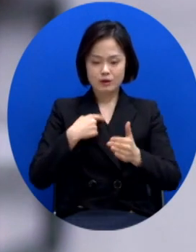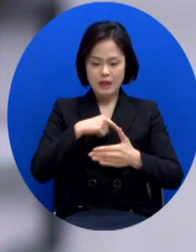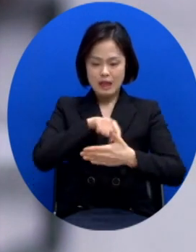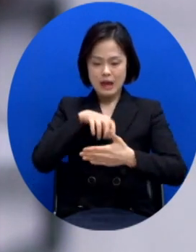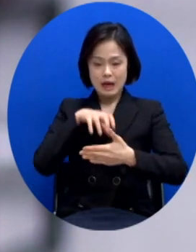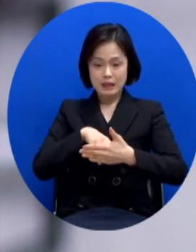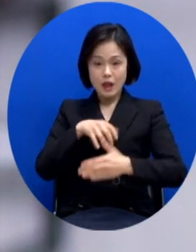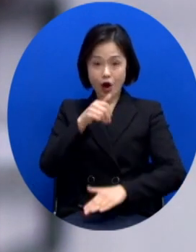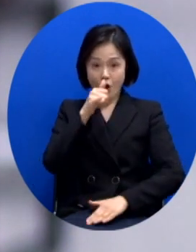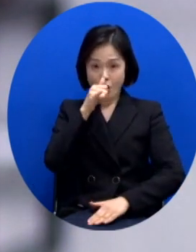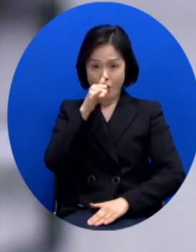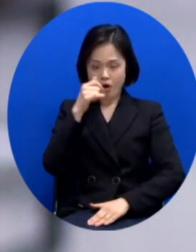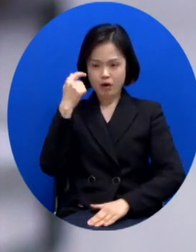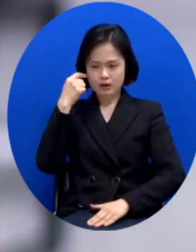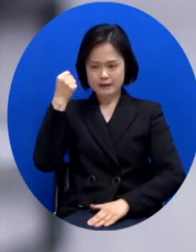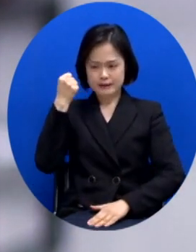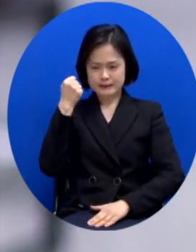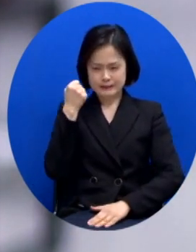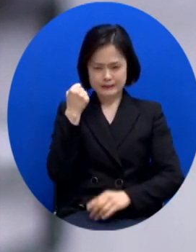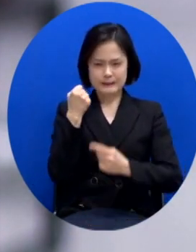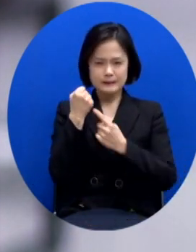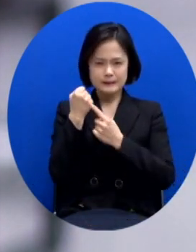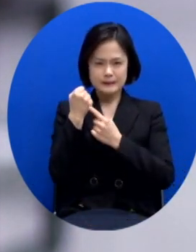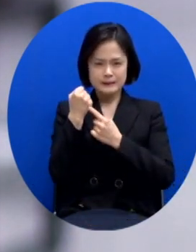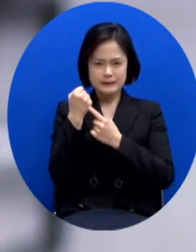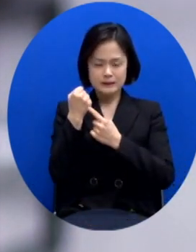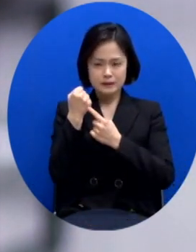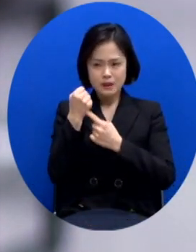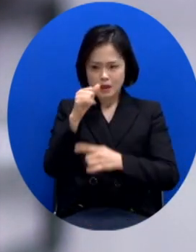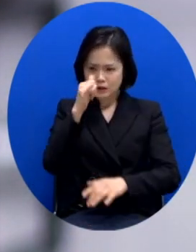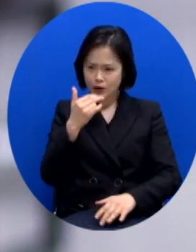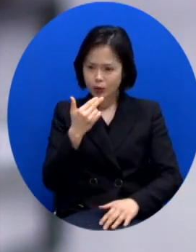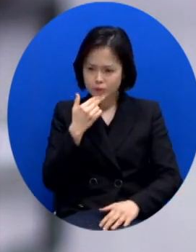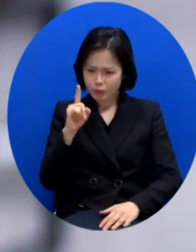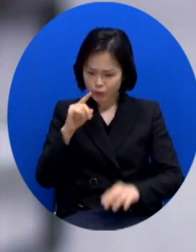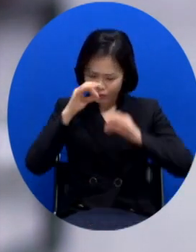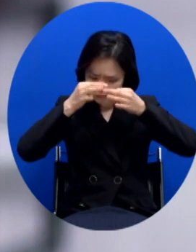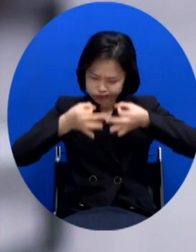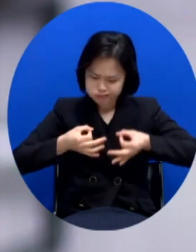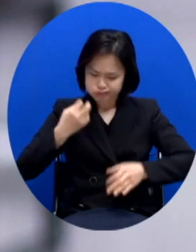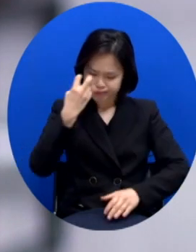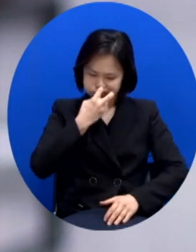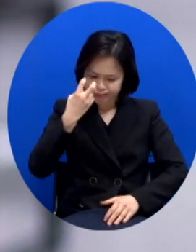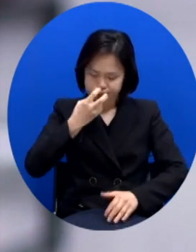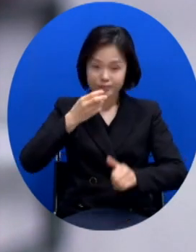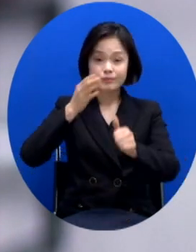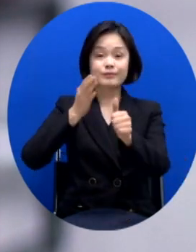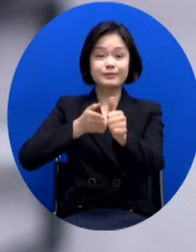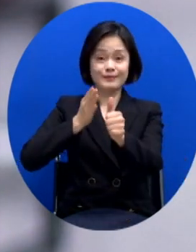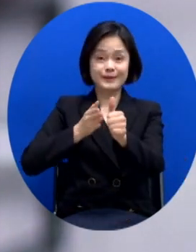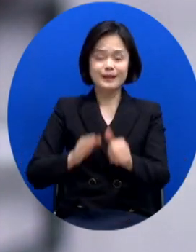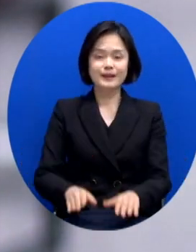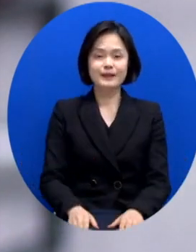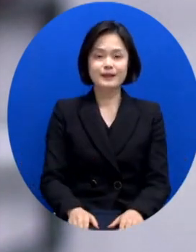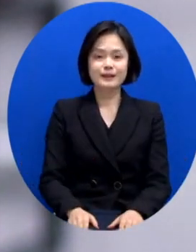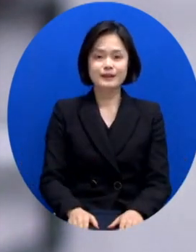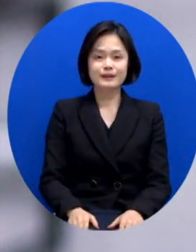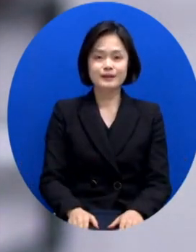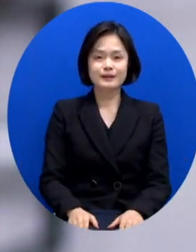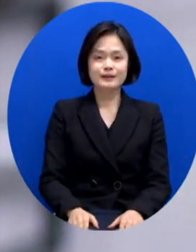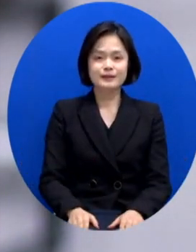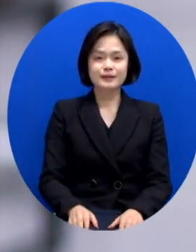있는 고정관념은 없는지 먼저 살펴 오시기를 바랍니다 심리학 유